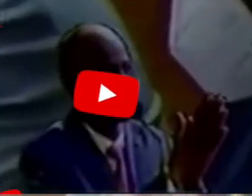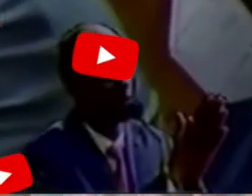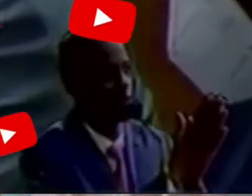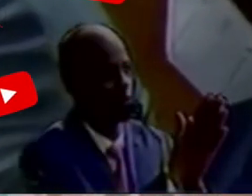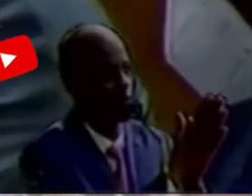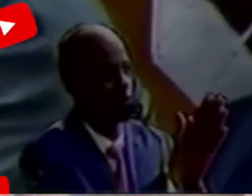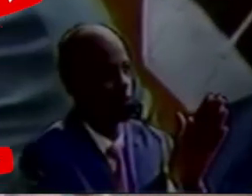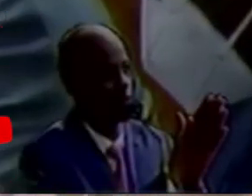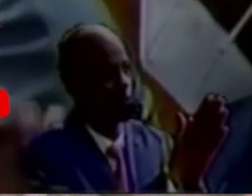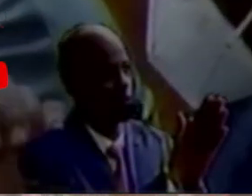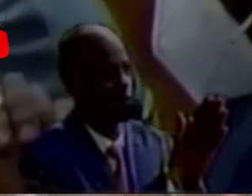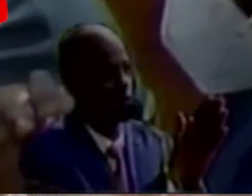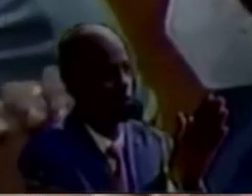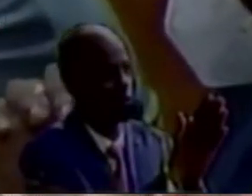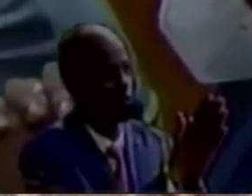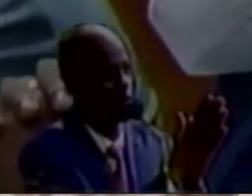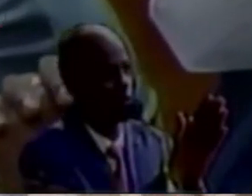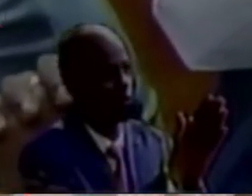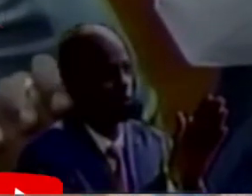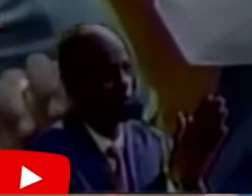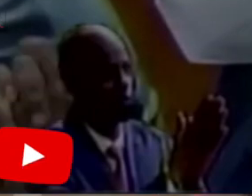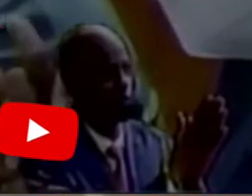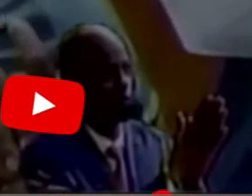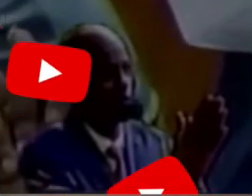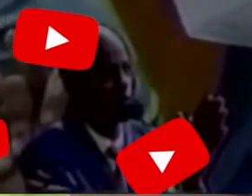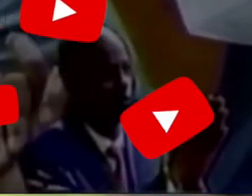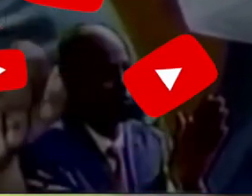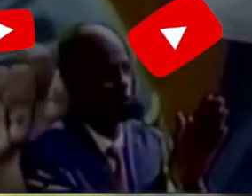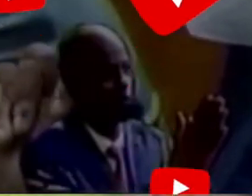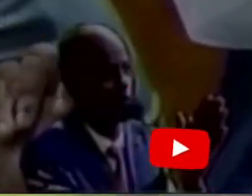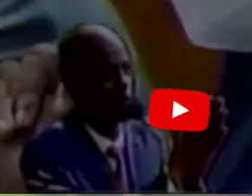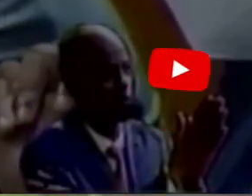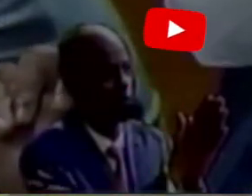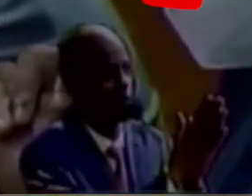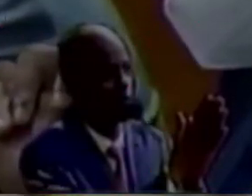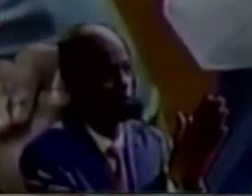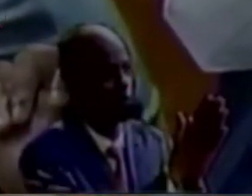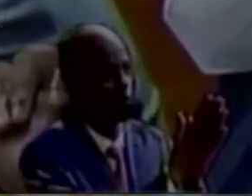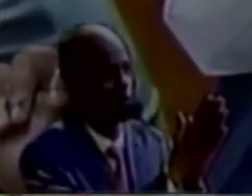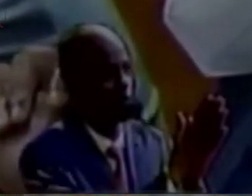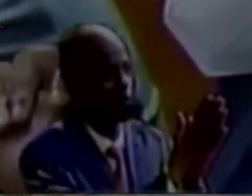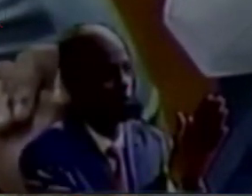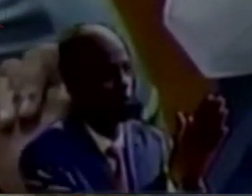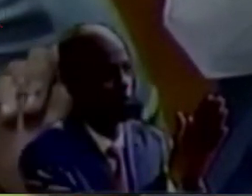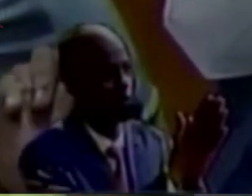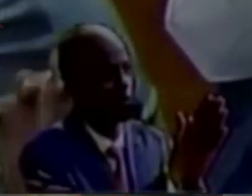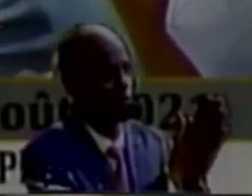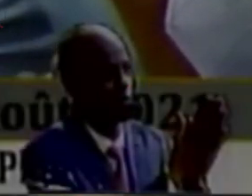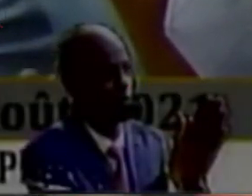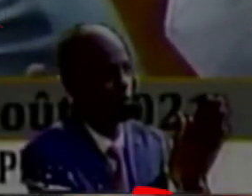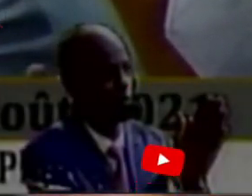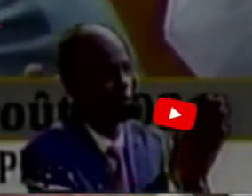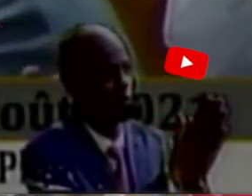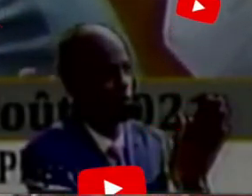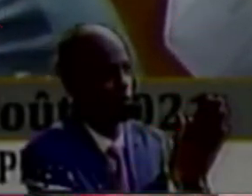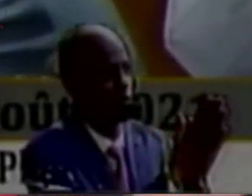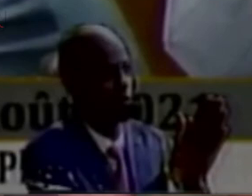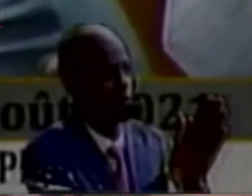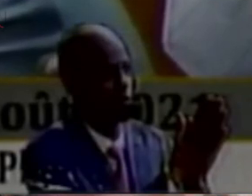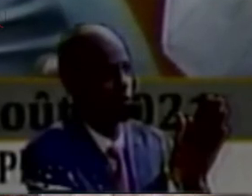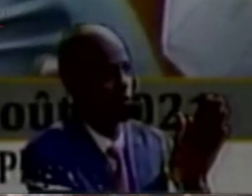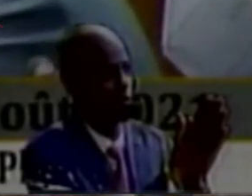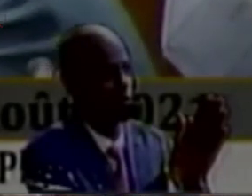Permettez que j'adresse mes sympathies les plus profondes et sincères aux personnes, familles affectées par le séisme dévastateur